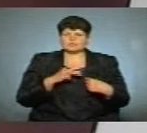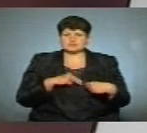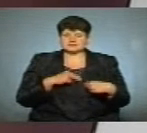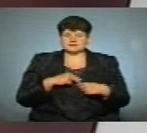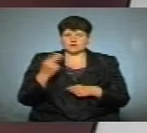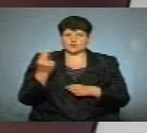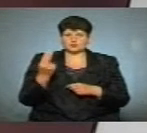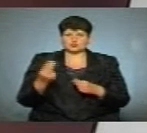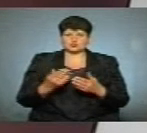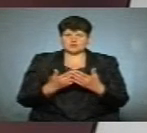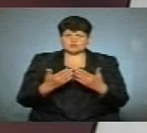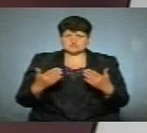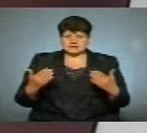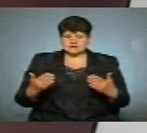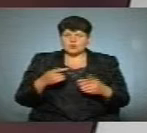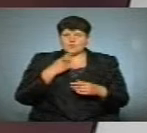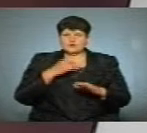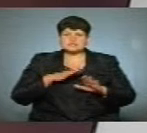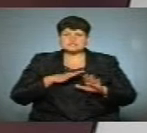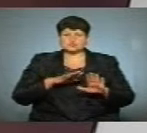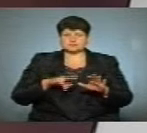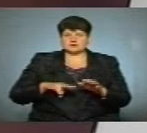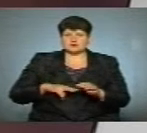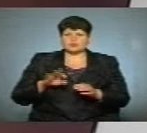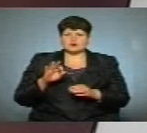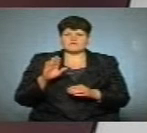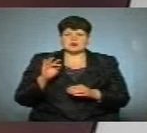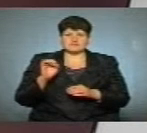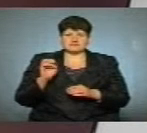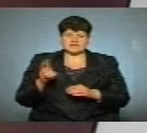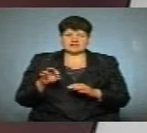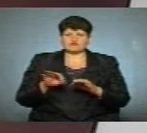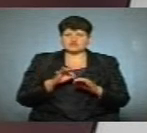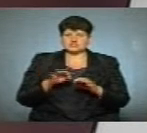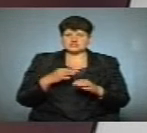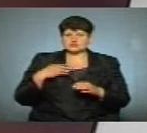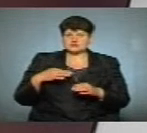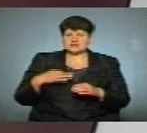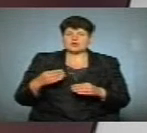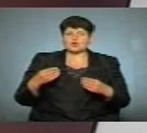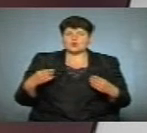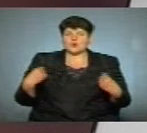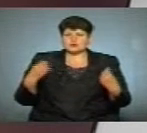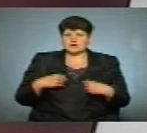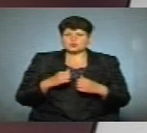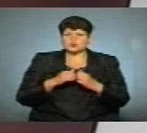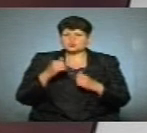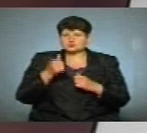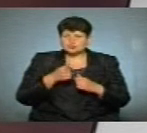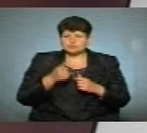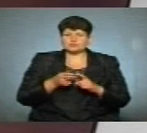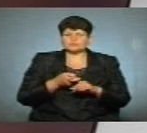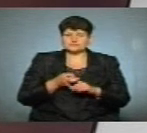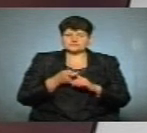Тернопільського художнього музею. За словами заступниці директора Ольги Ваврик, вишиті сорочки вони одягають щороку у день вишиванки. Оскільки